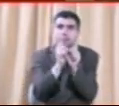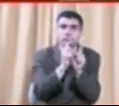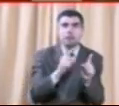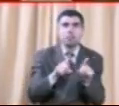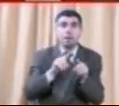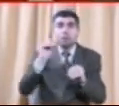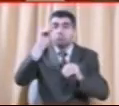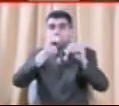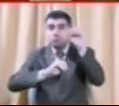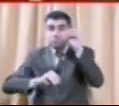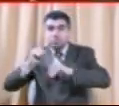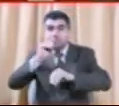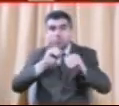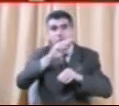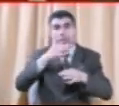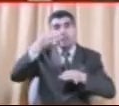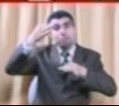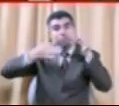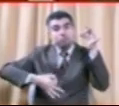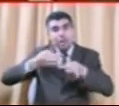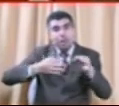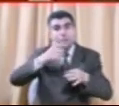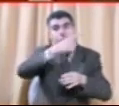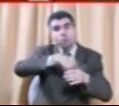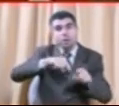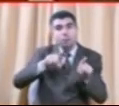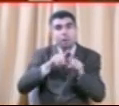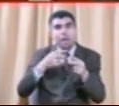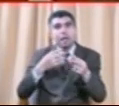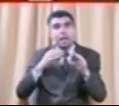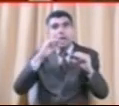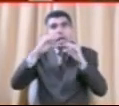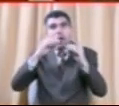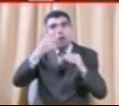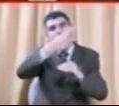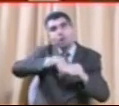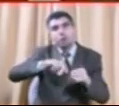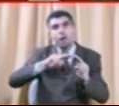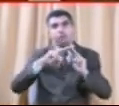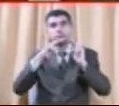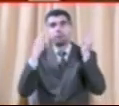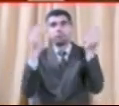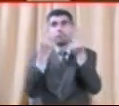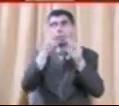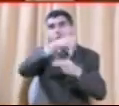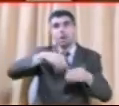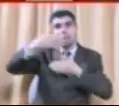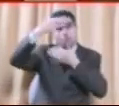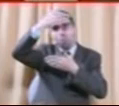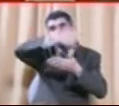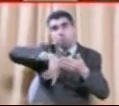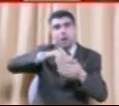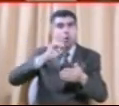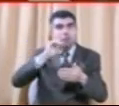حظي برعاية واهتمام كبير في الحوار الوطني حول إصلاح منظومة العدالة، ويكفي أن ترجعوا إلى ميثاق إصلاح منظومة